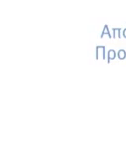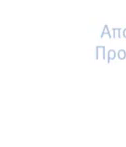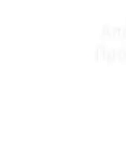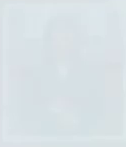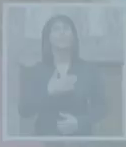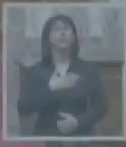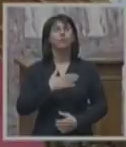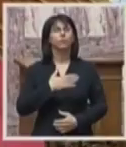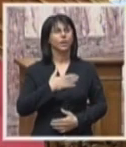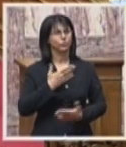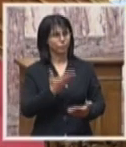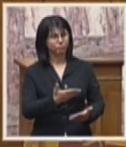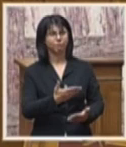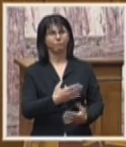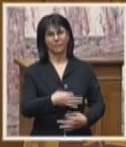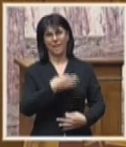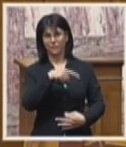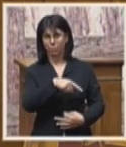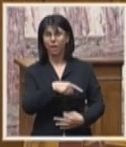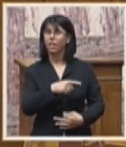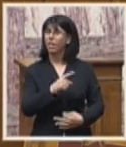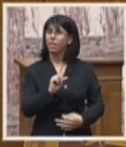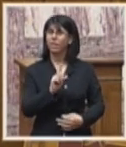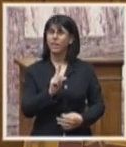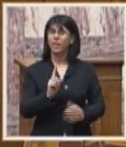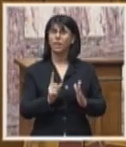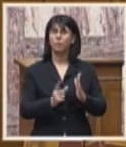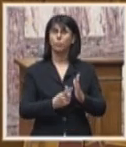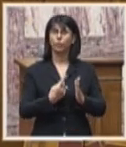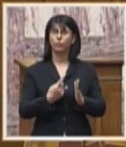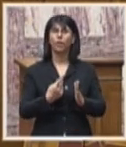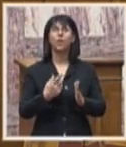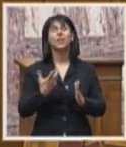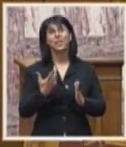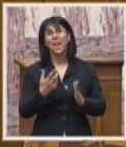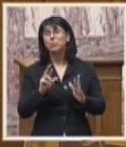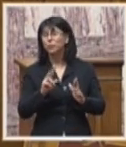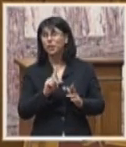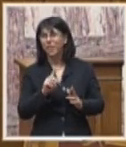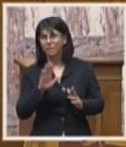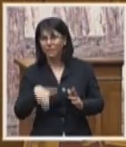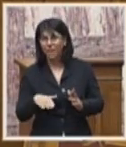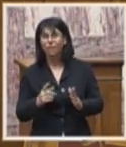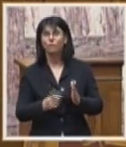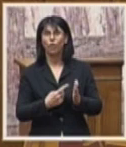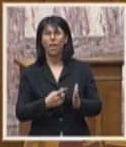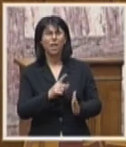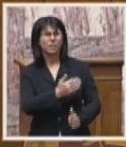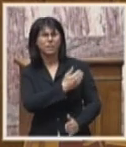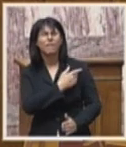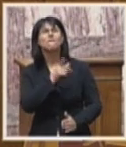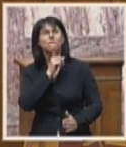Ευχαριστώ, κύριε Τσίπρα. Δεν είναι η πρώτη, ίσως και όχι τελευταία φορά που μου θέτετε περίπου τις